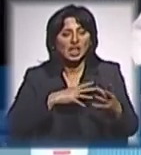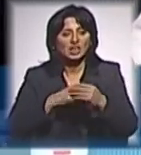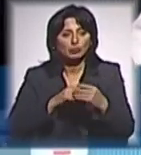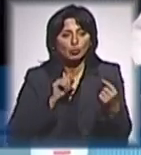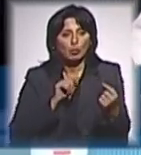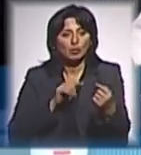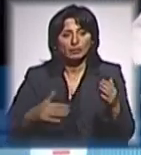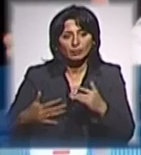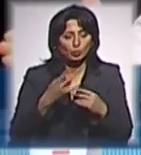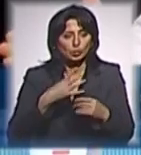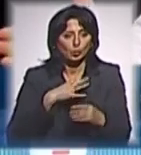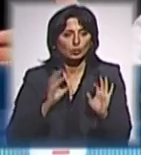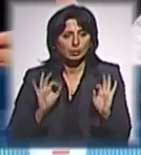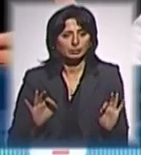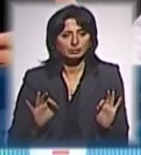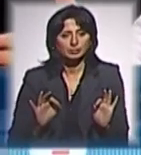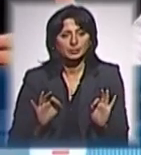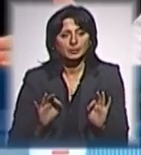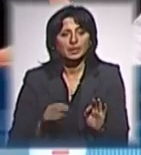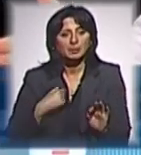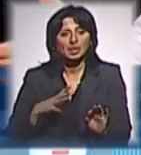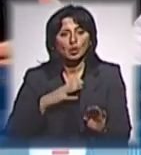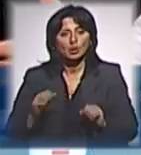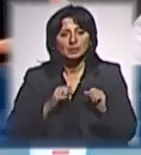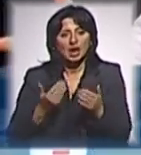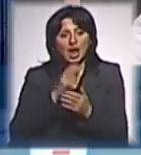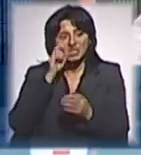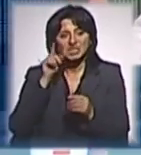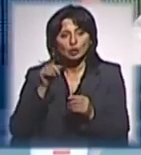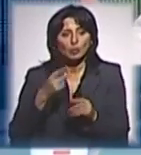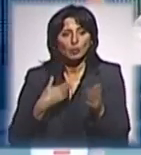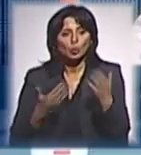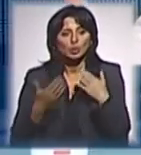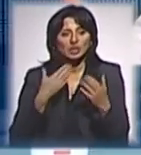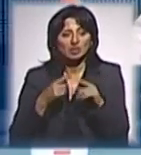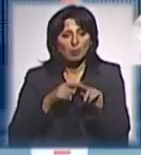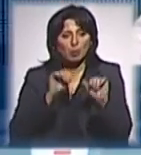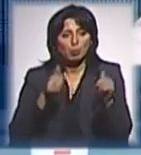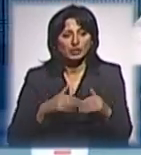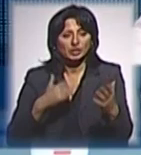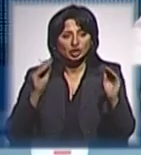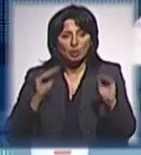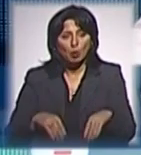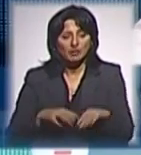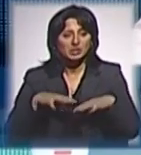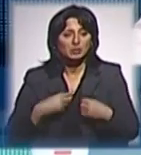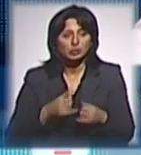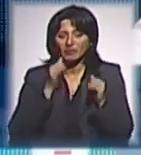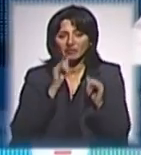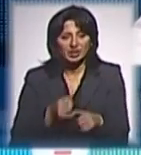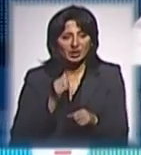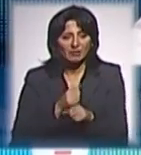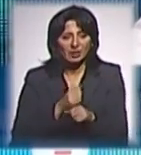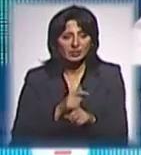ვითანამშრომლოთ ოპონენტებთან მე ეხლა მქონდა მცდელობა ახალ ხელისუფლებასთან რომ ეს ურთიერთობები ამ ფორმით ჩამოგვიყალიბებინა სამწუხაროდ არ